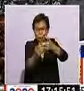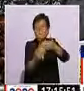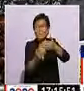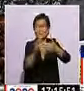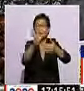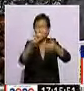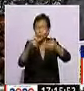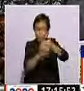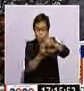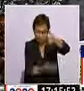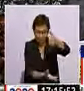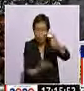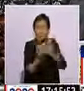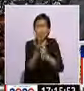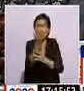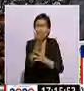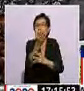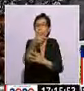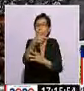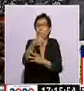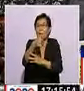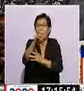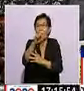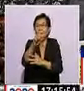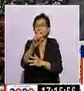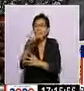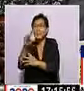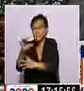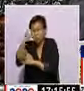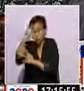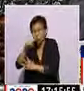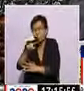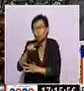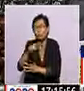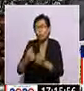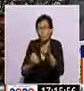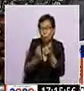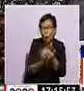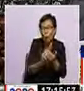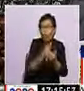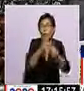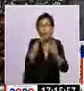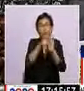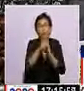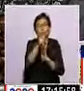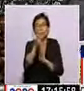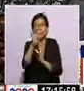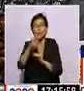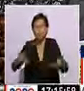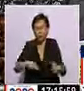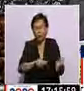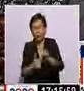ringgit melalui Perbadanan Tabung Pembangunan Kemahiran bagi membiayai kursus TVET yang dilaksanakan oleh